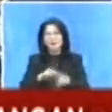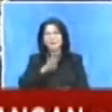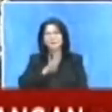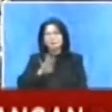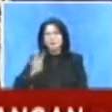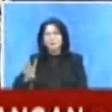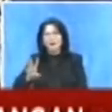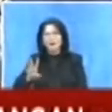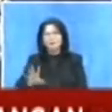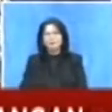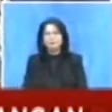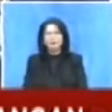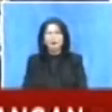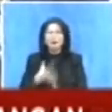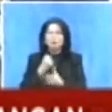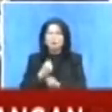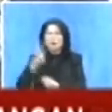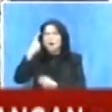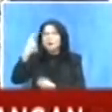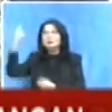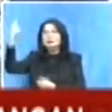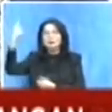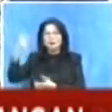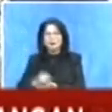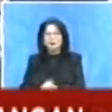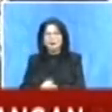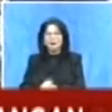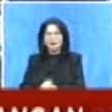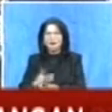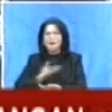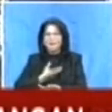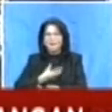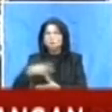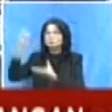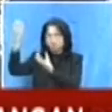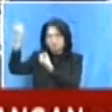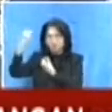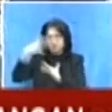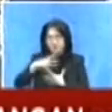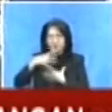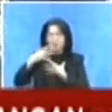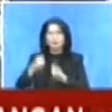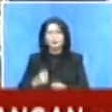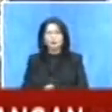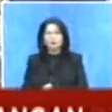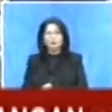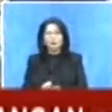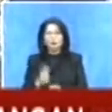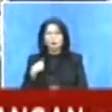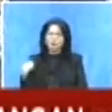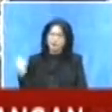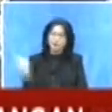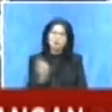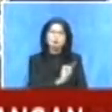1945. Semoga Allah Subhanahu wa Ta'ala senantiasa memberikan rahmat dan ridho-Nya bagi kita